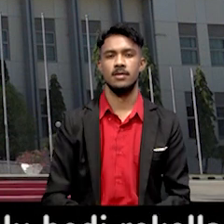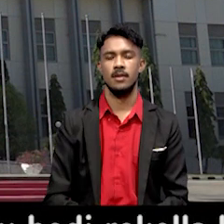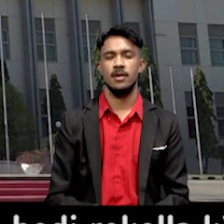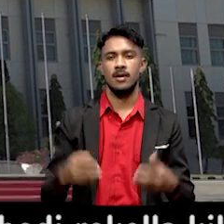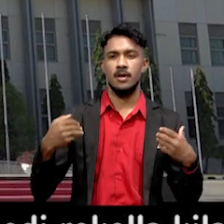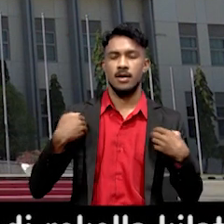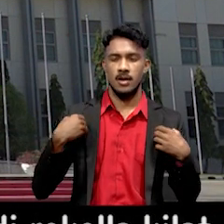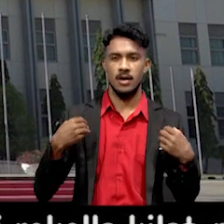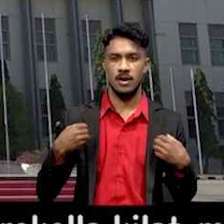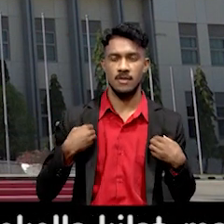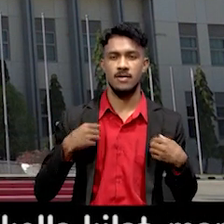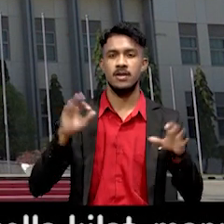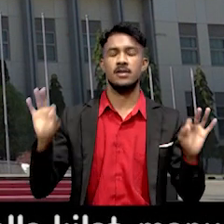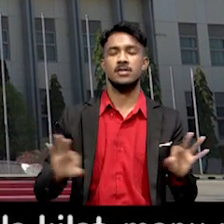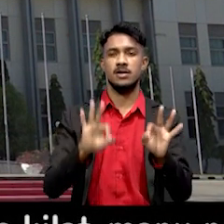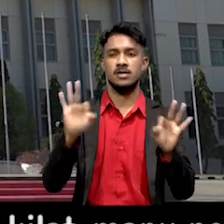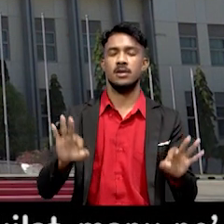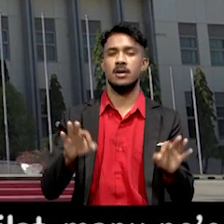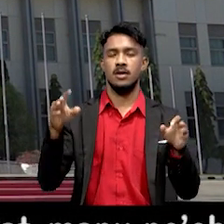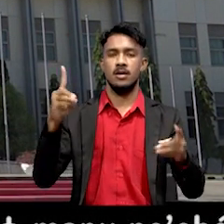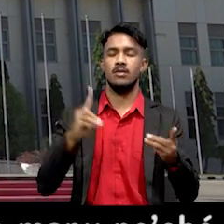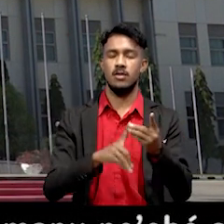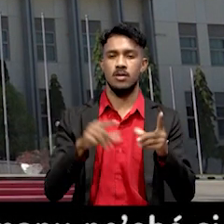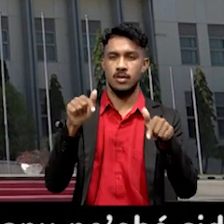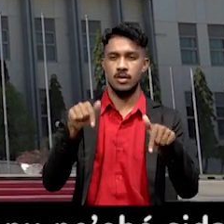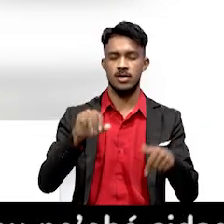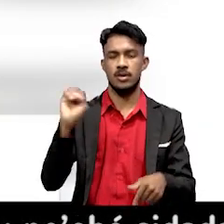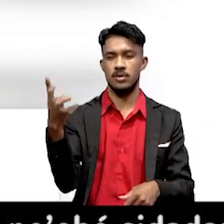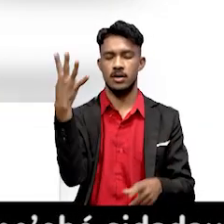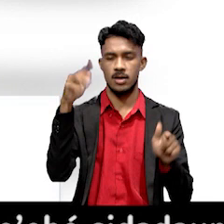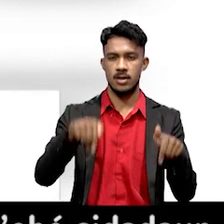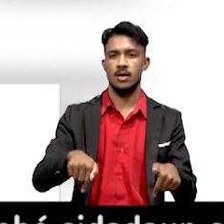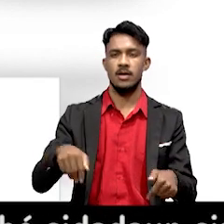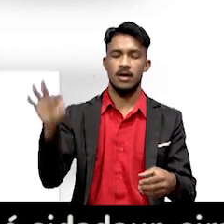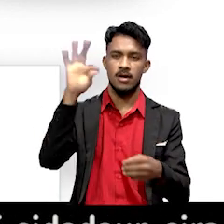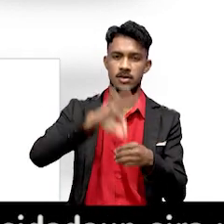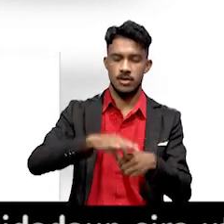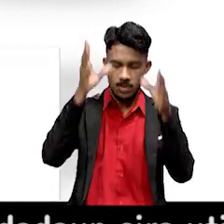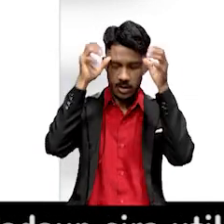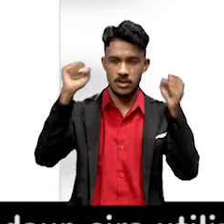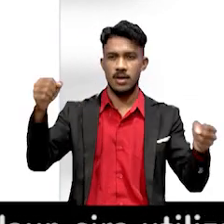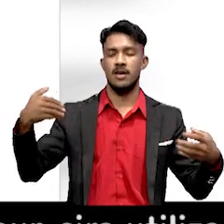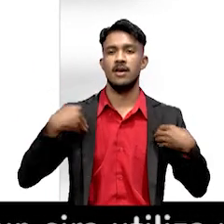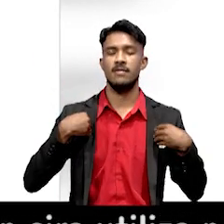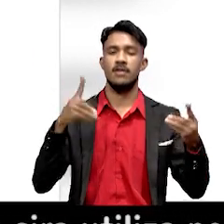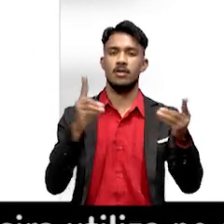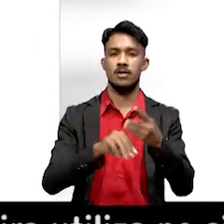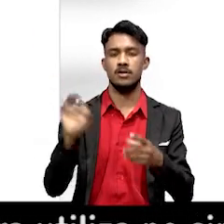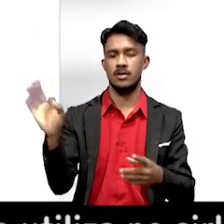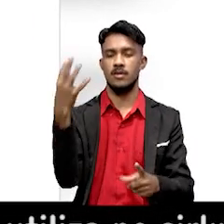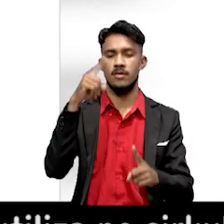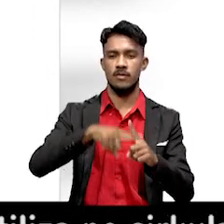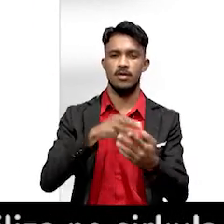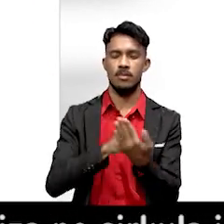lorong sanulu resing hatne Presiden Republika dekreta ona lorong elisang presidensial nebe semonu ia lorong sanulu resing sia fulan Marsu tinang